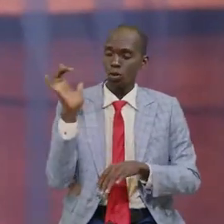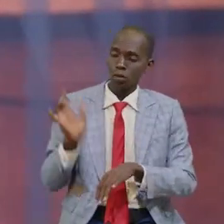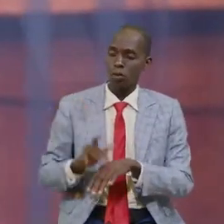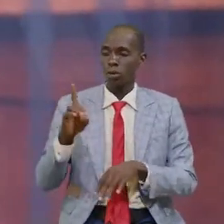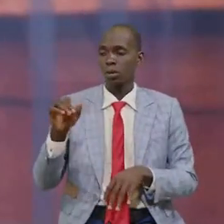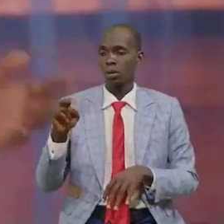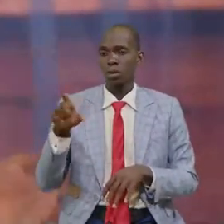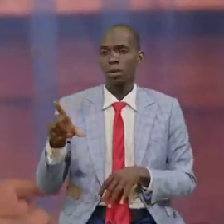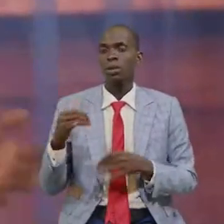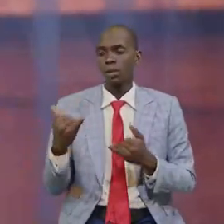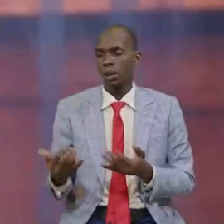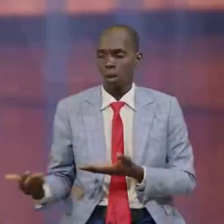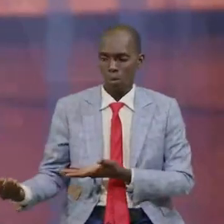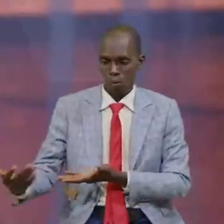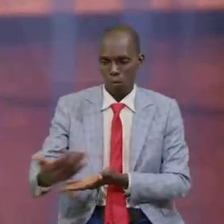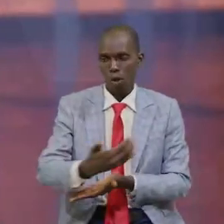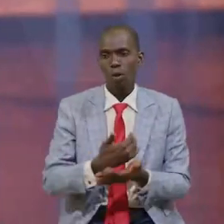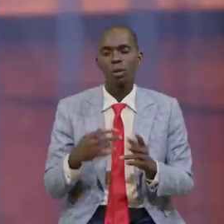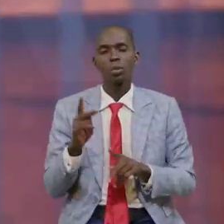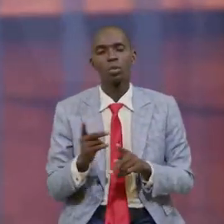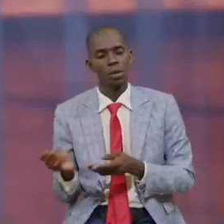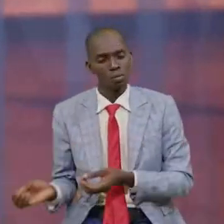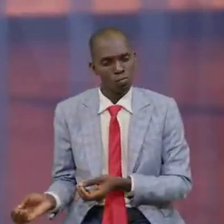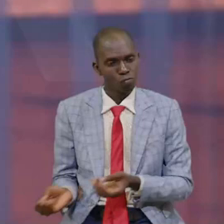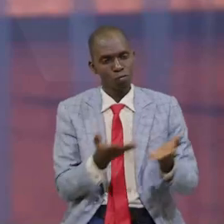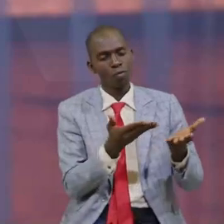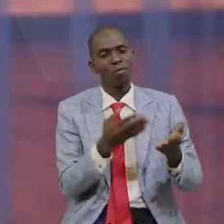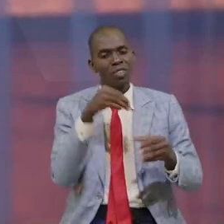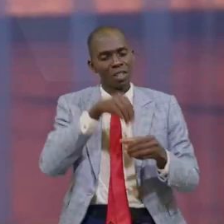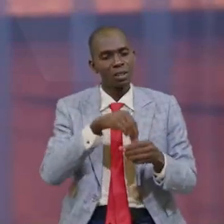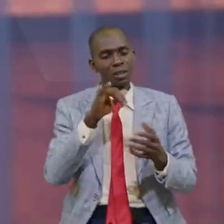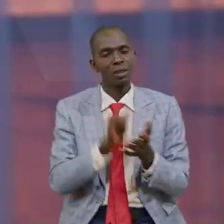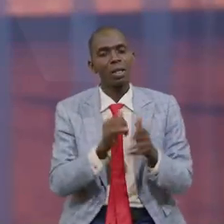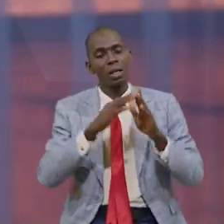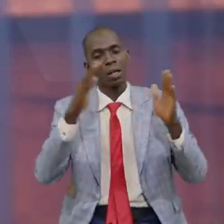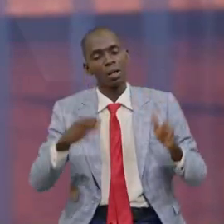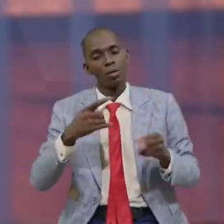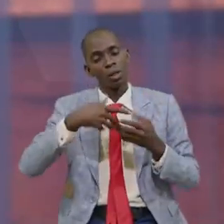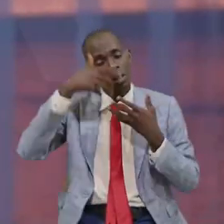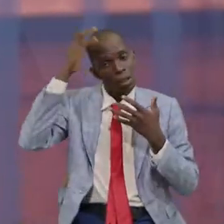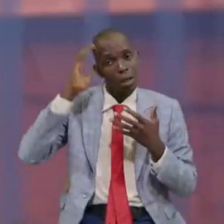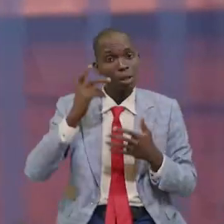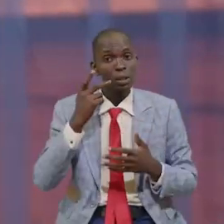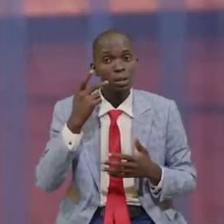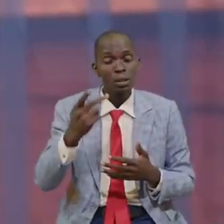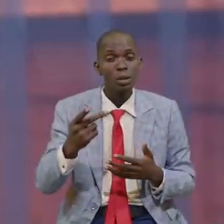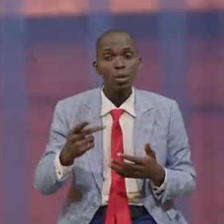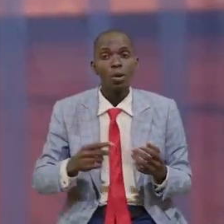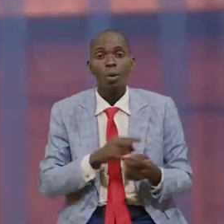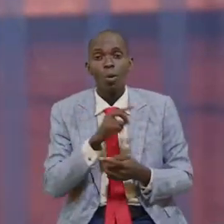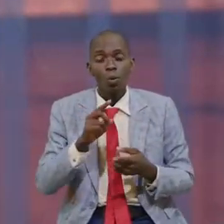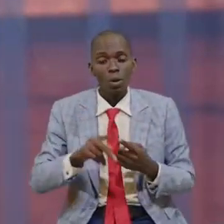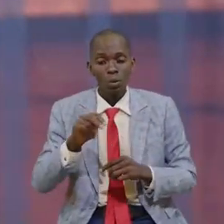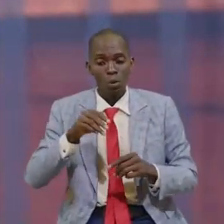peux essayer pour toi? Et on les a jetés dedans. Et voici, quand ces gens-là, quand ils